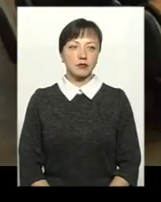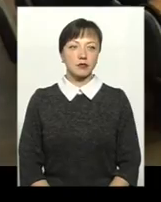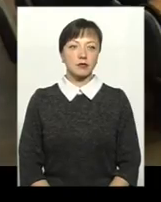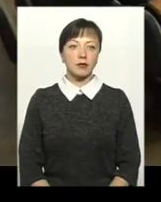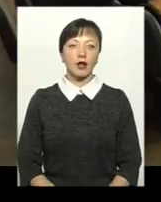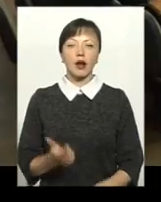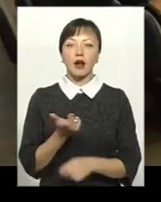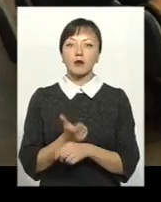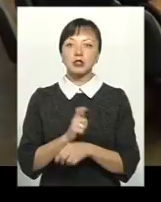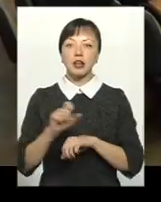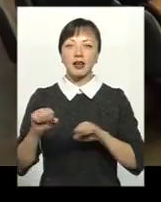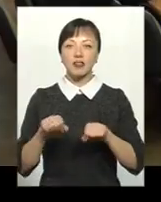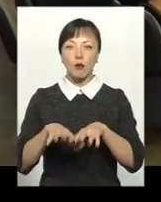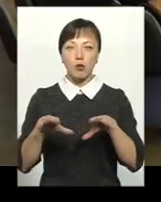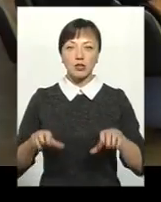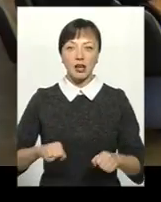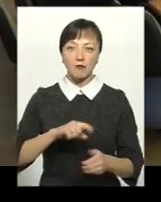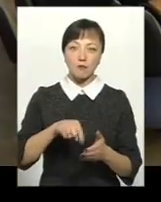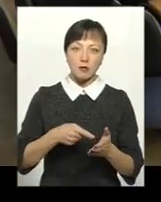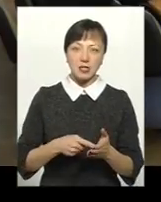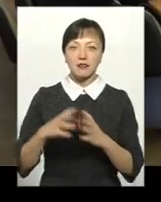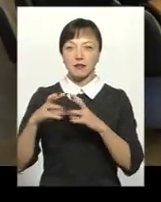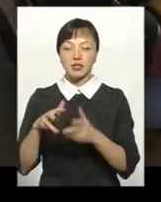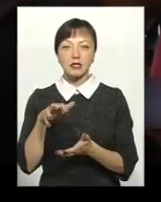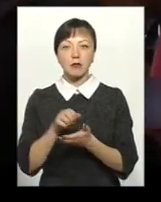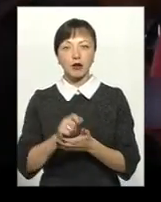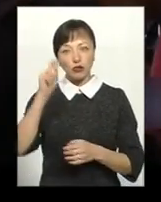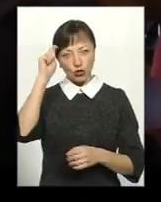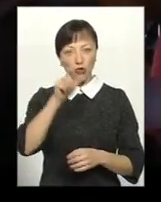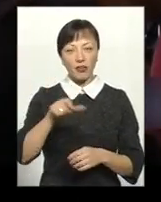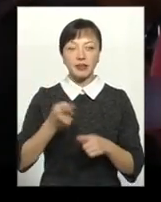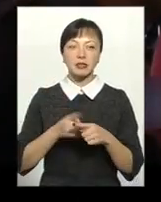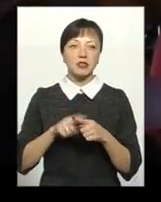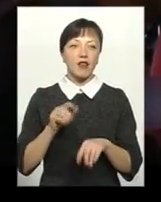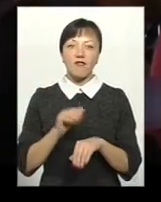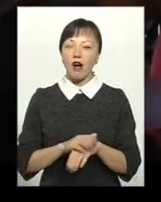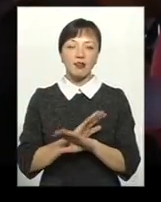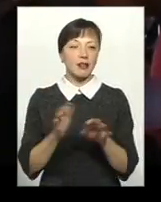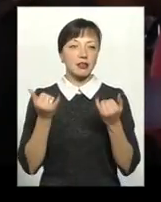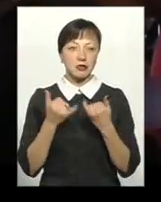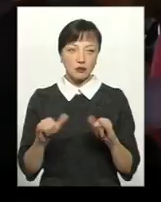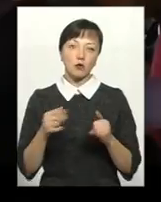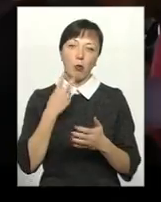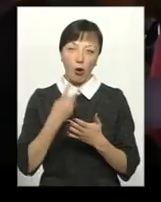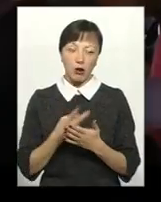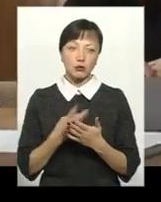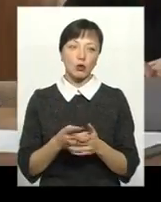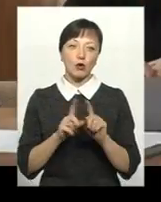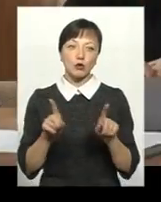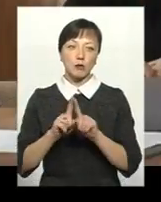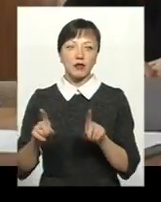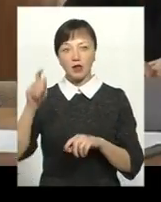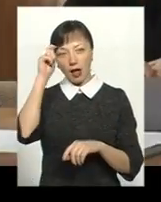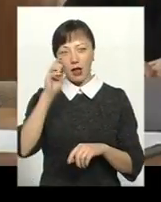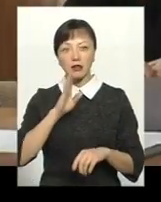Більшість керівних посад в нашому місті, як і в світі, загалом займають чоловіки. Цей факт не дивина, проте яскраво показує особливості